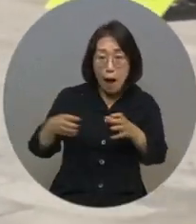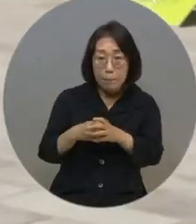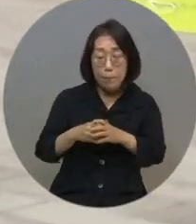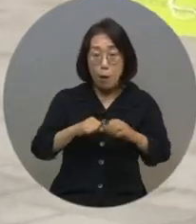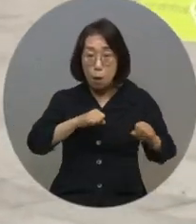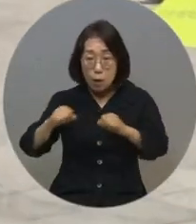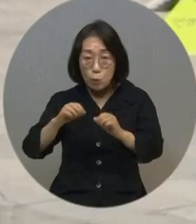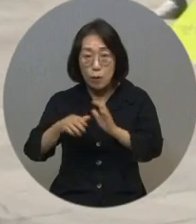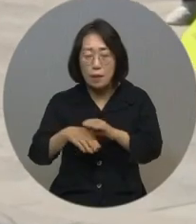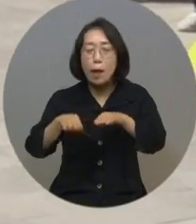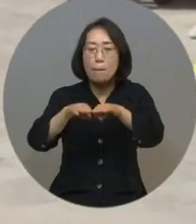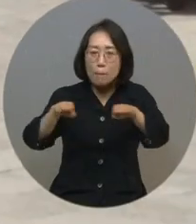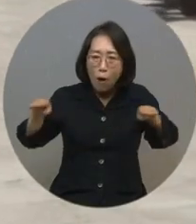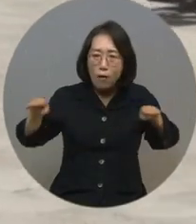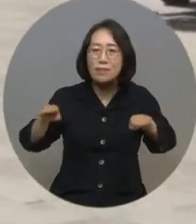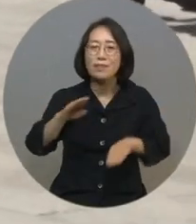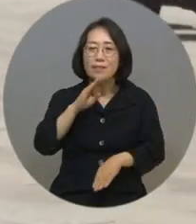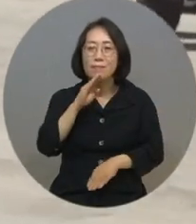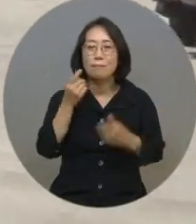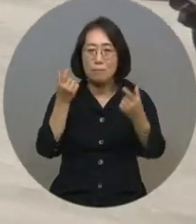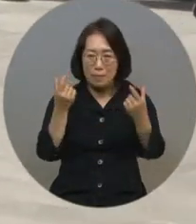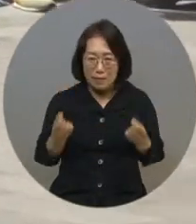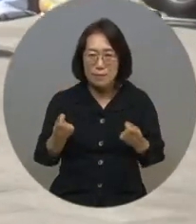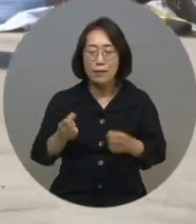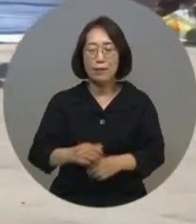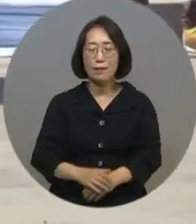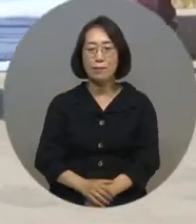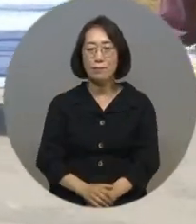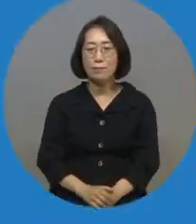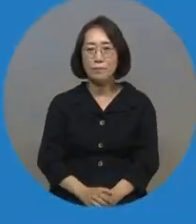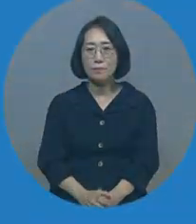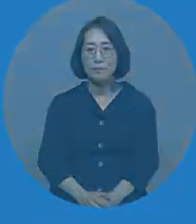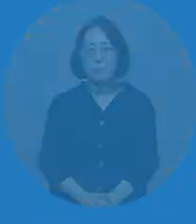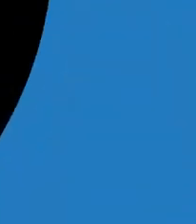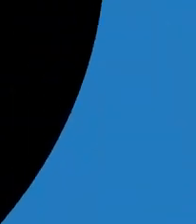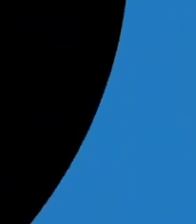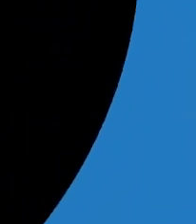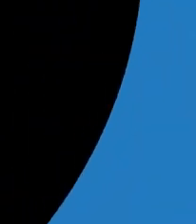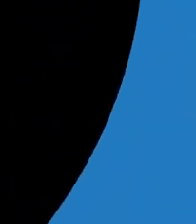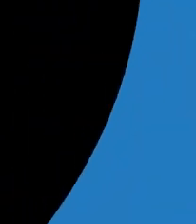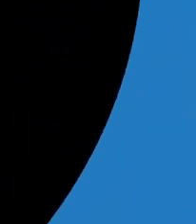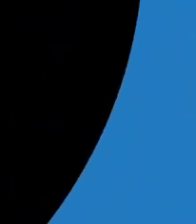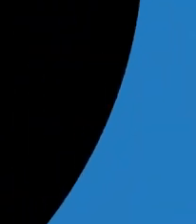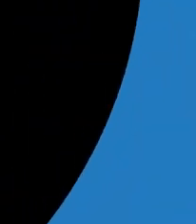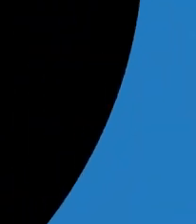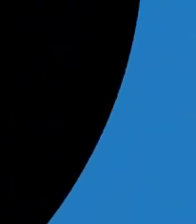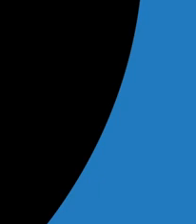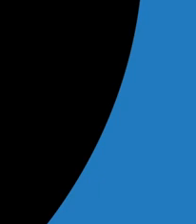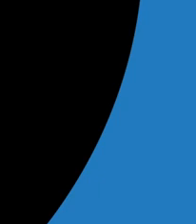그때가 평등한 시대입니다. 복지TV 경기방송 정우선입니다.